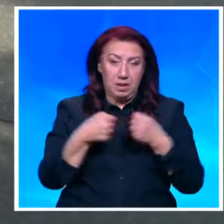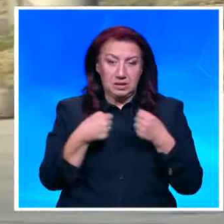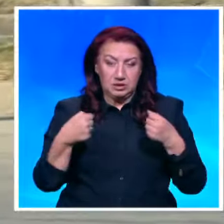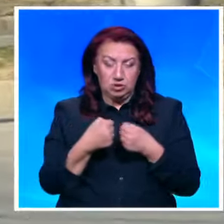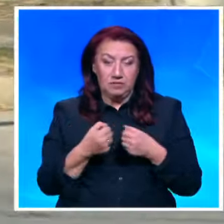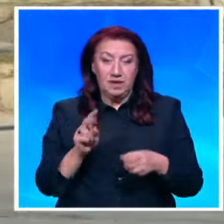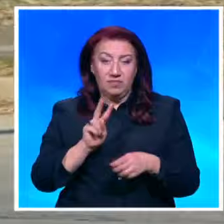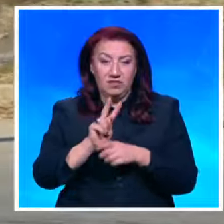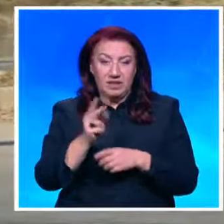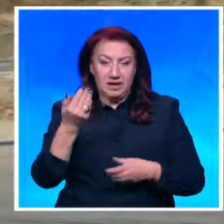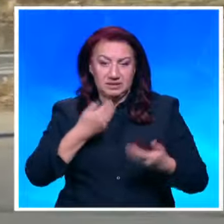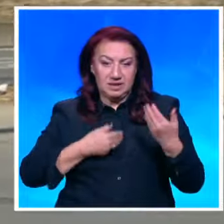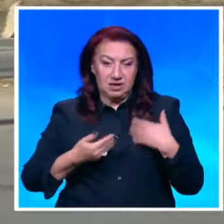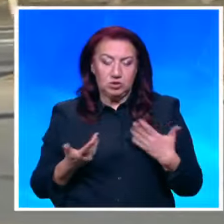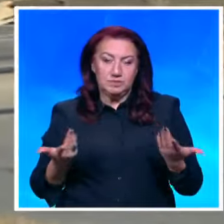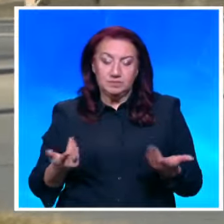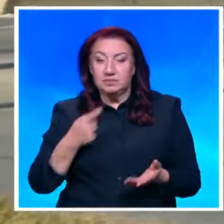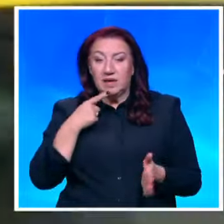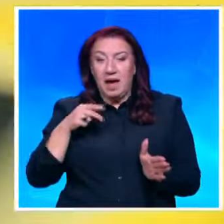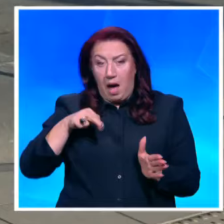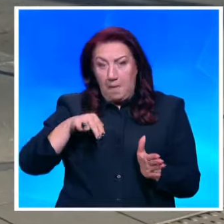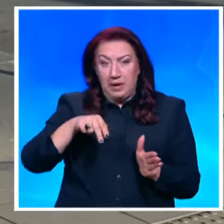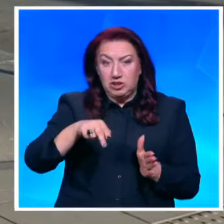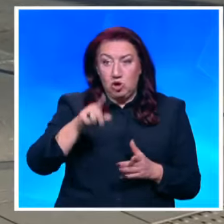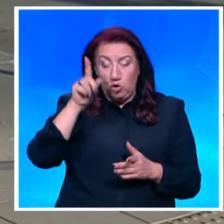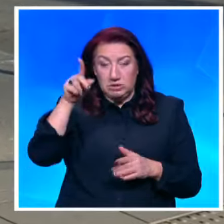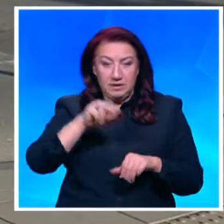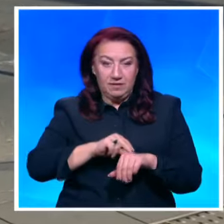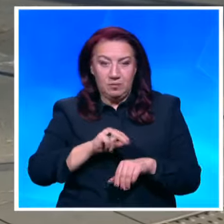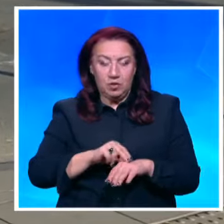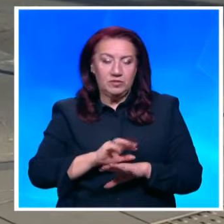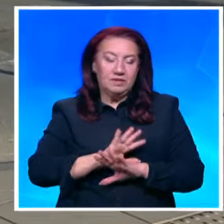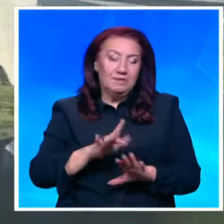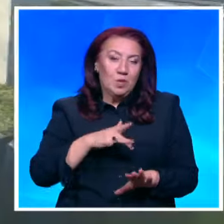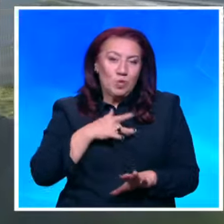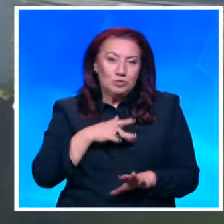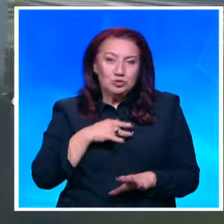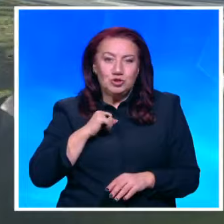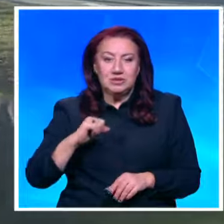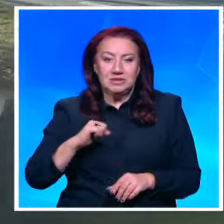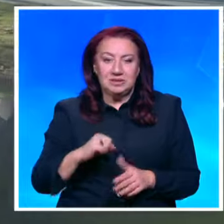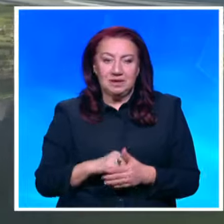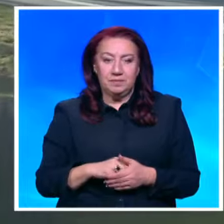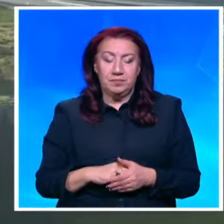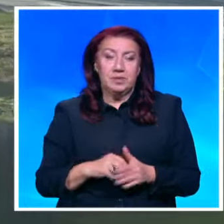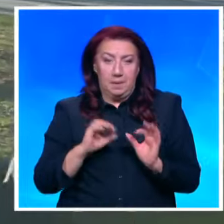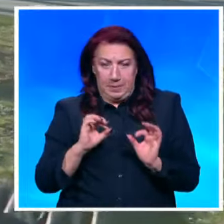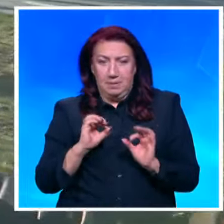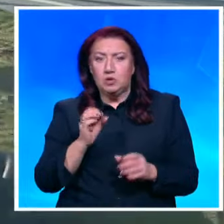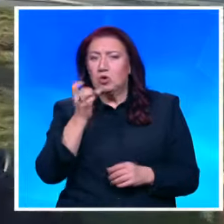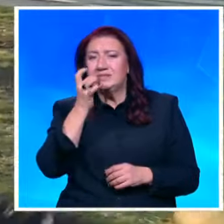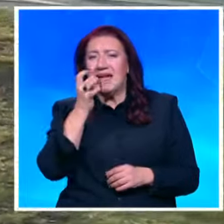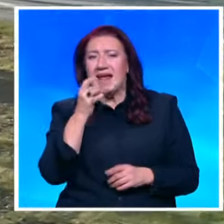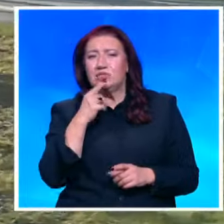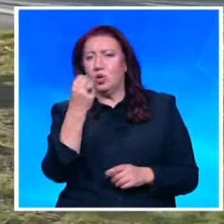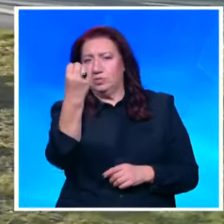си пешеходец в града под тепетата е истинско изпитание, казва Красимир. На зеленството фар на пешеходец тези